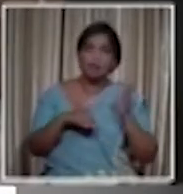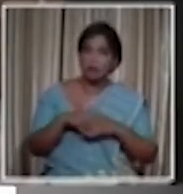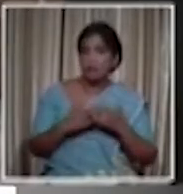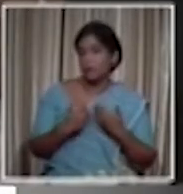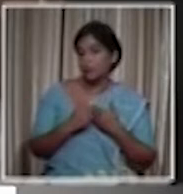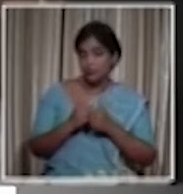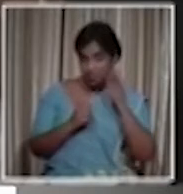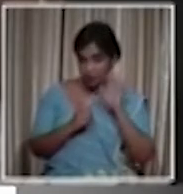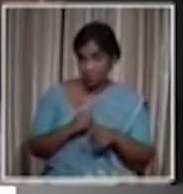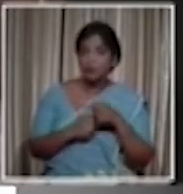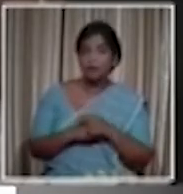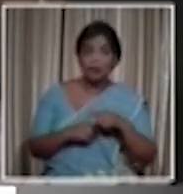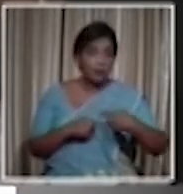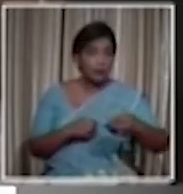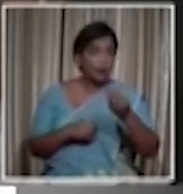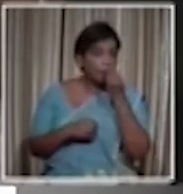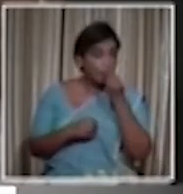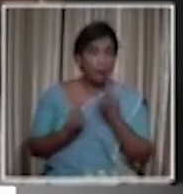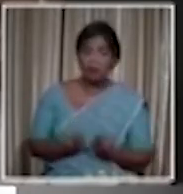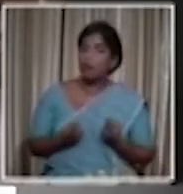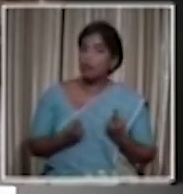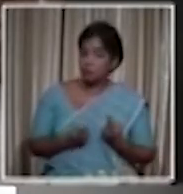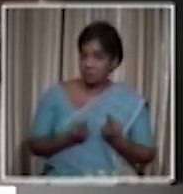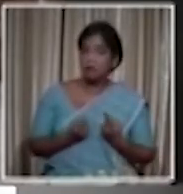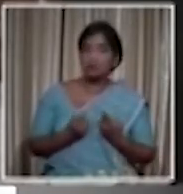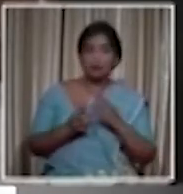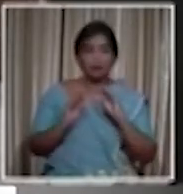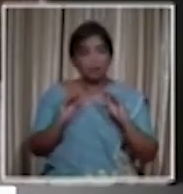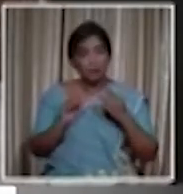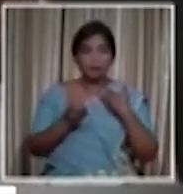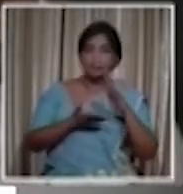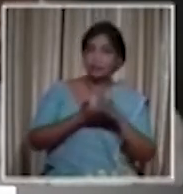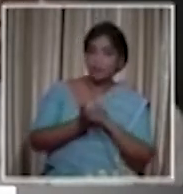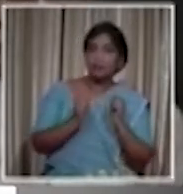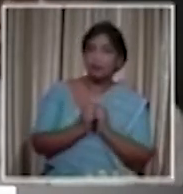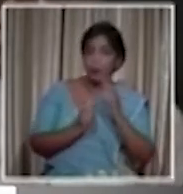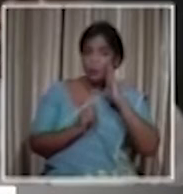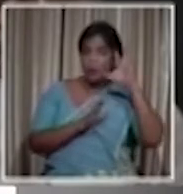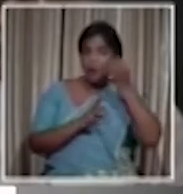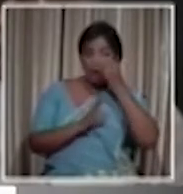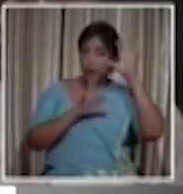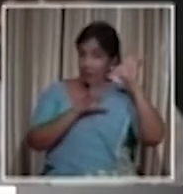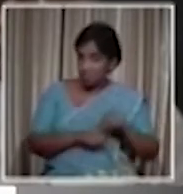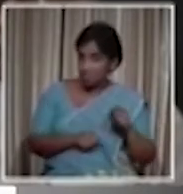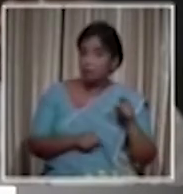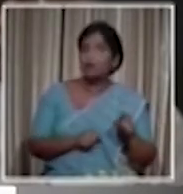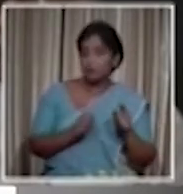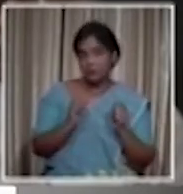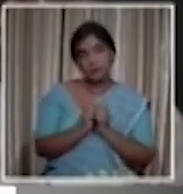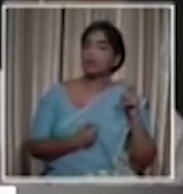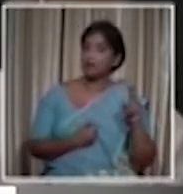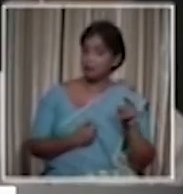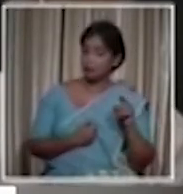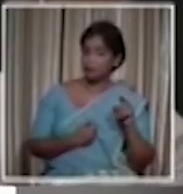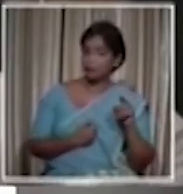සිදු වෙනවා දෛනික ආහාර අවශ්‍යතා යාන්තමින් හෝ සපුරාලීමට පිට රටින් ආහාර ද්‍රව්‍ය ගෙන්වා ගන්න සිදු